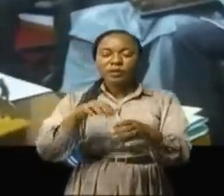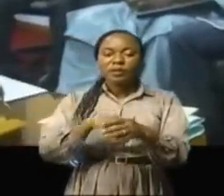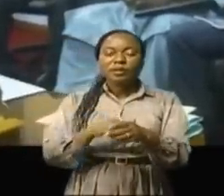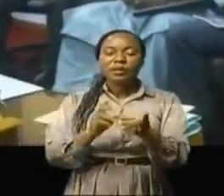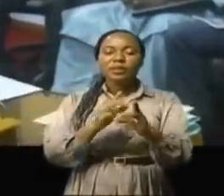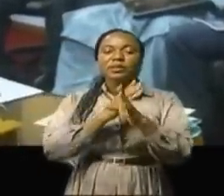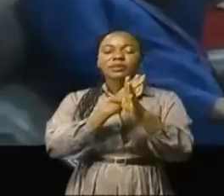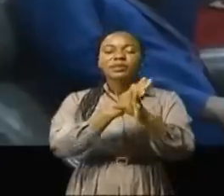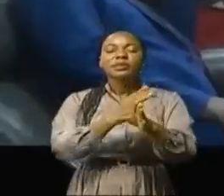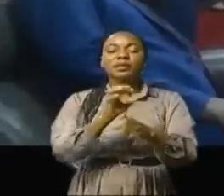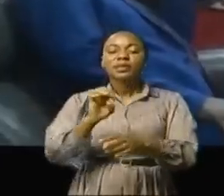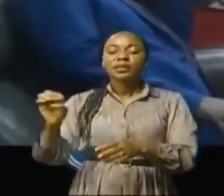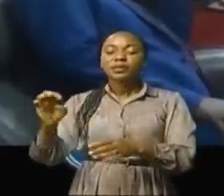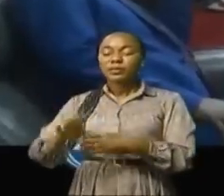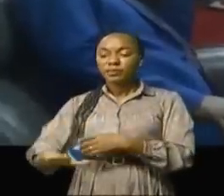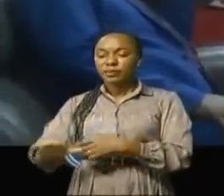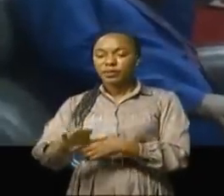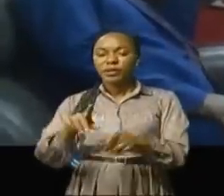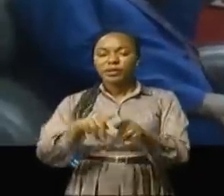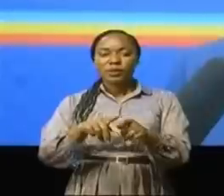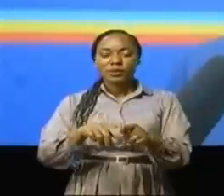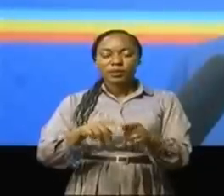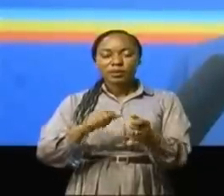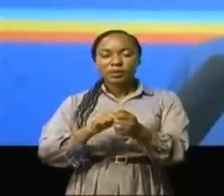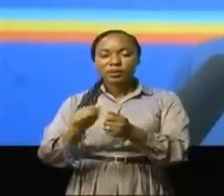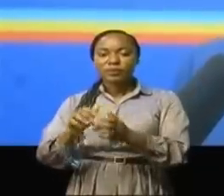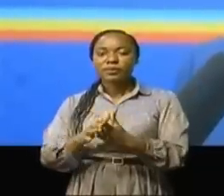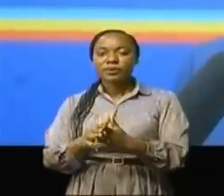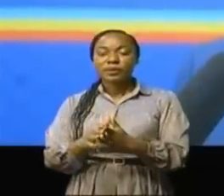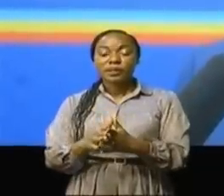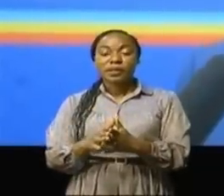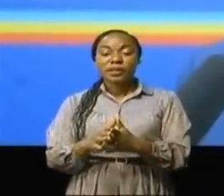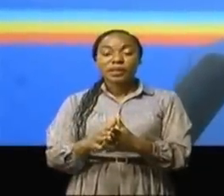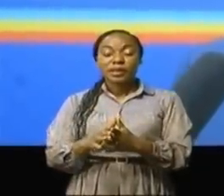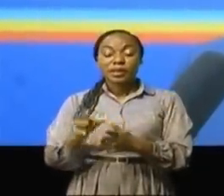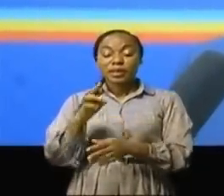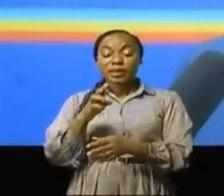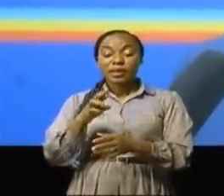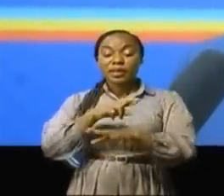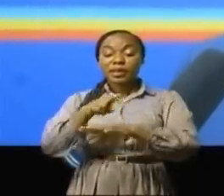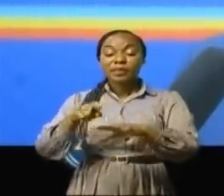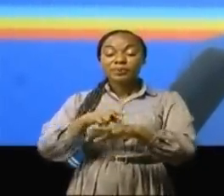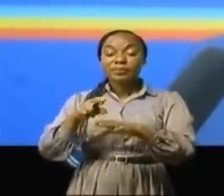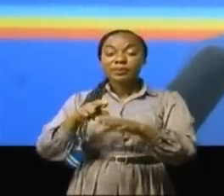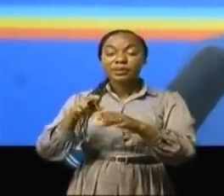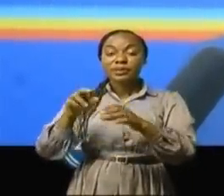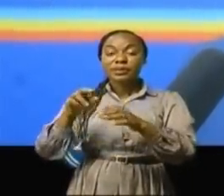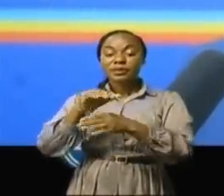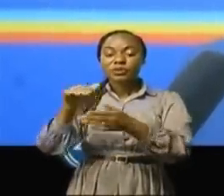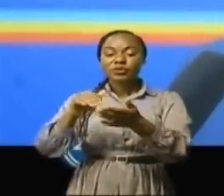sécurité à l'est du pays ont été abordées. La République centrafricaine soutient fermement la République démocratique du